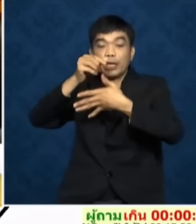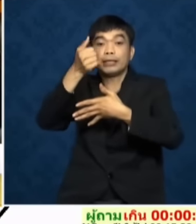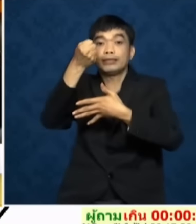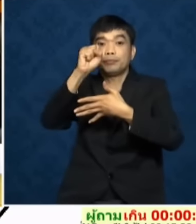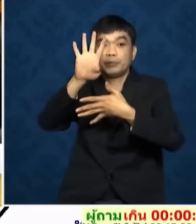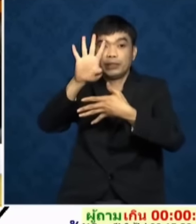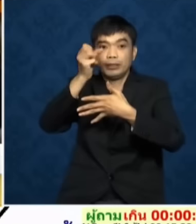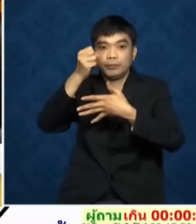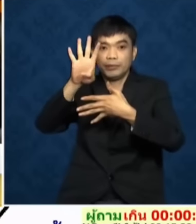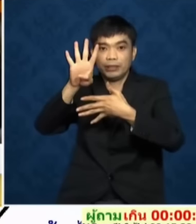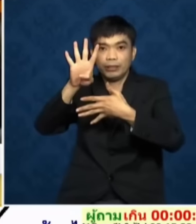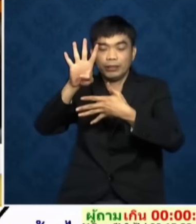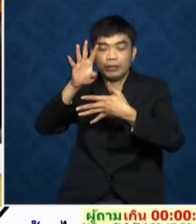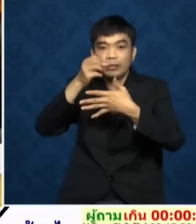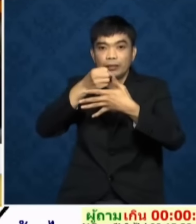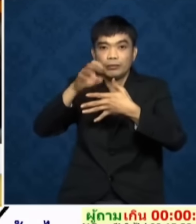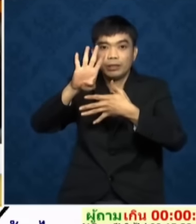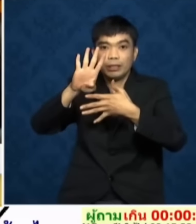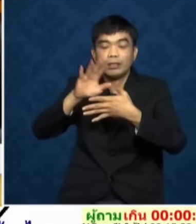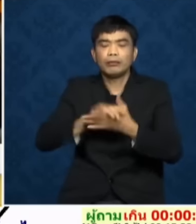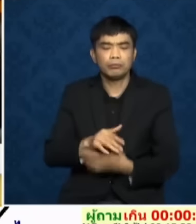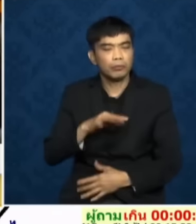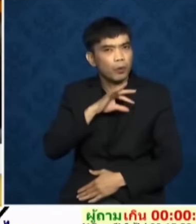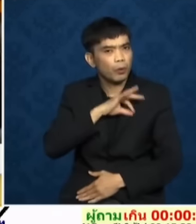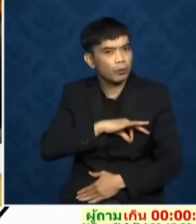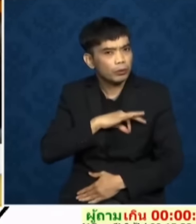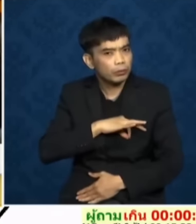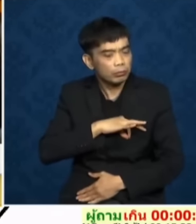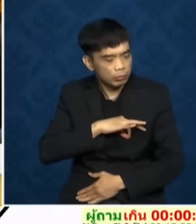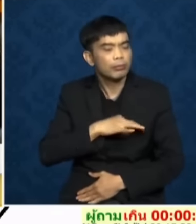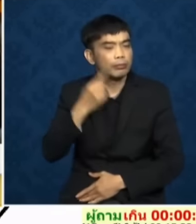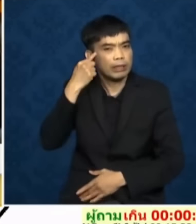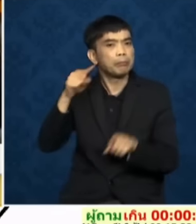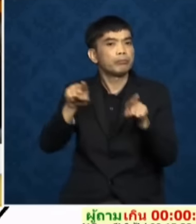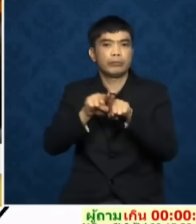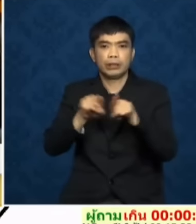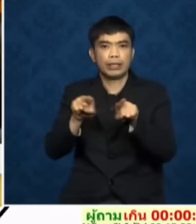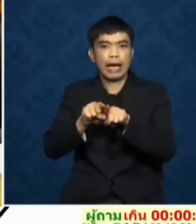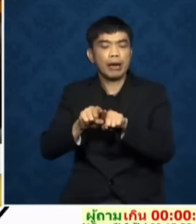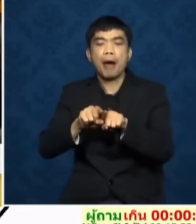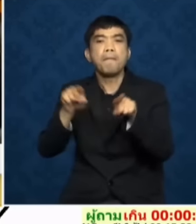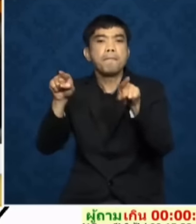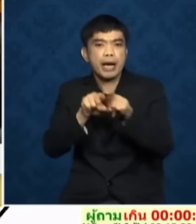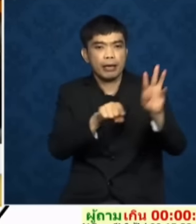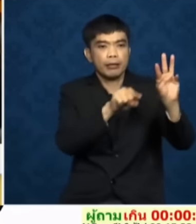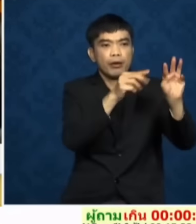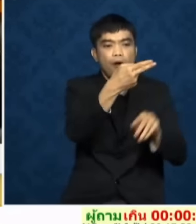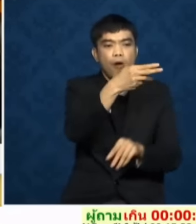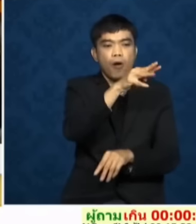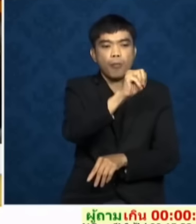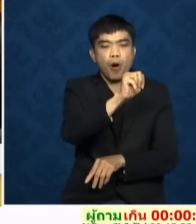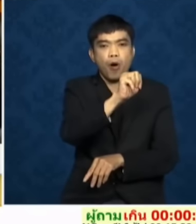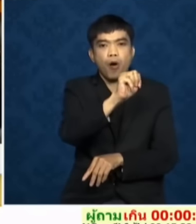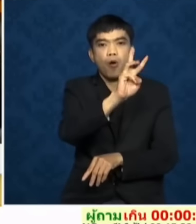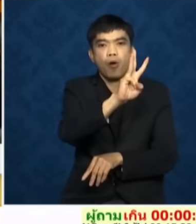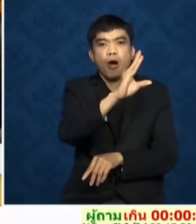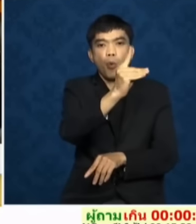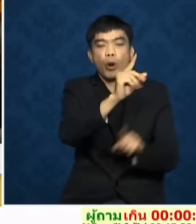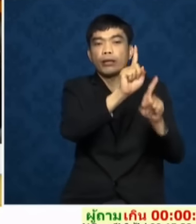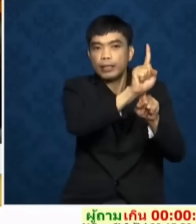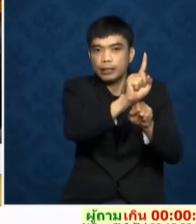านก็ผมรู้สึกเหมือนกันแบบเดิมเหมือนกับเรื่องรัฐธรรมนูญมาตราหมวด1หมวด2ผมว่าท่าน